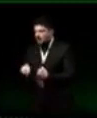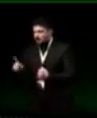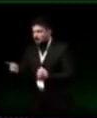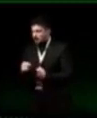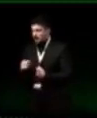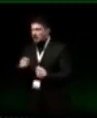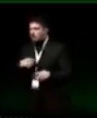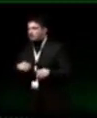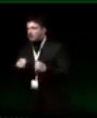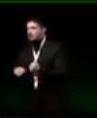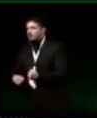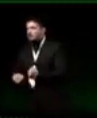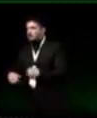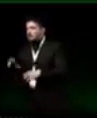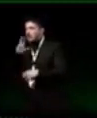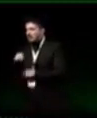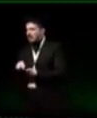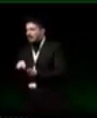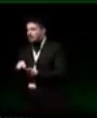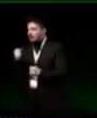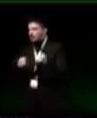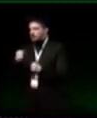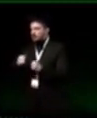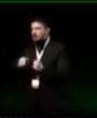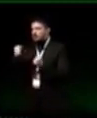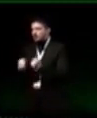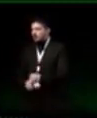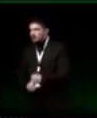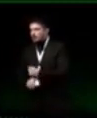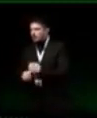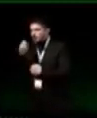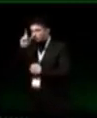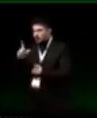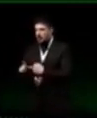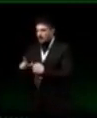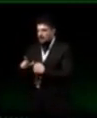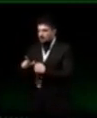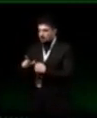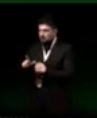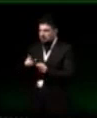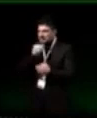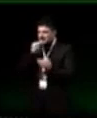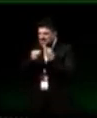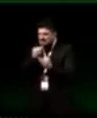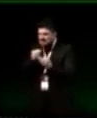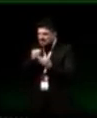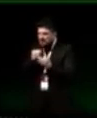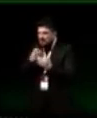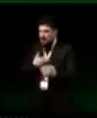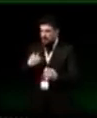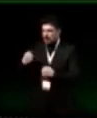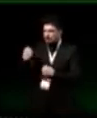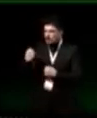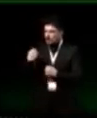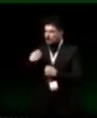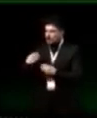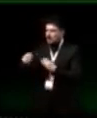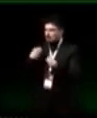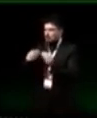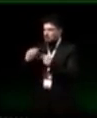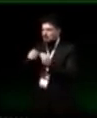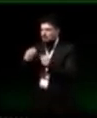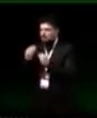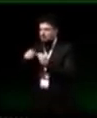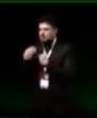quello di cui noi abbiamo bisogno. Il patriottismo culturale significa avere la forza di domandarsi, non